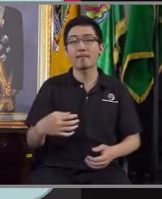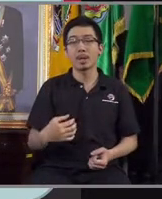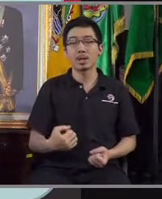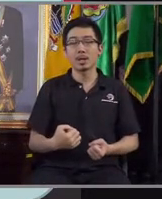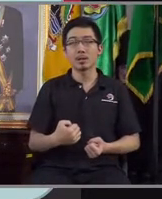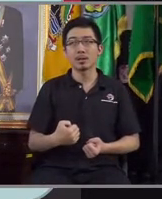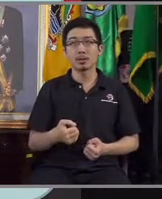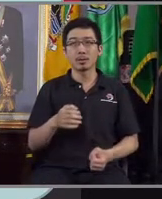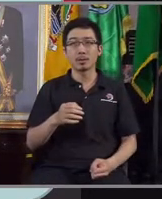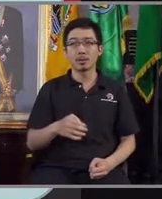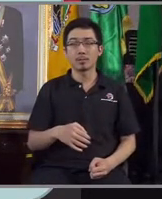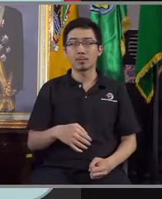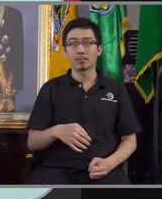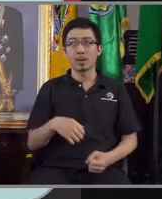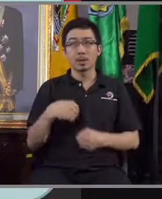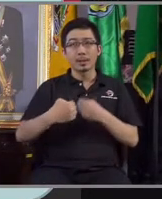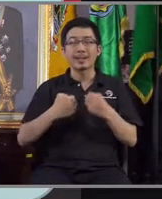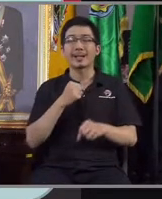berikutnya,